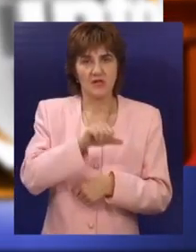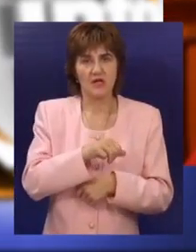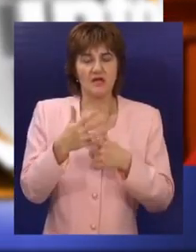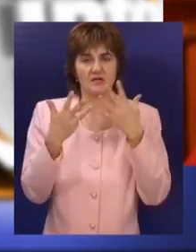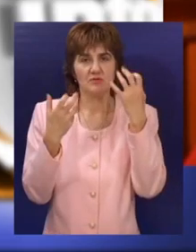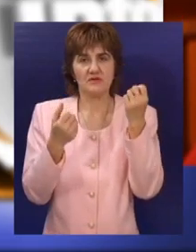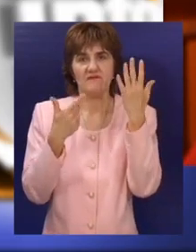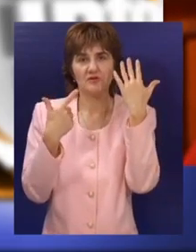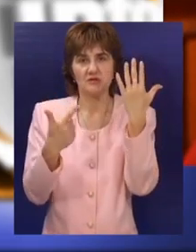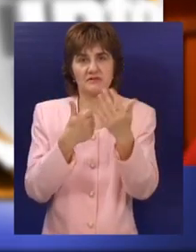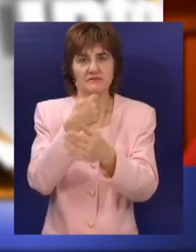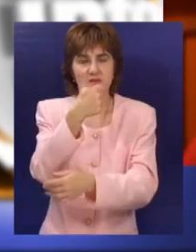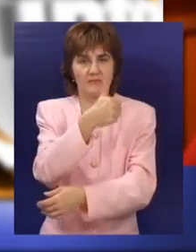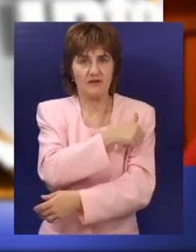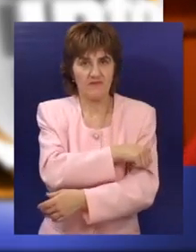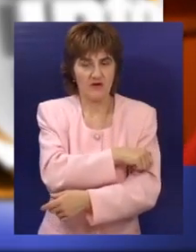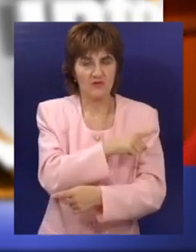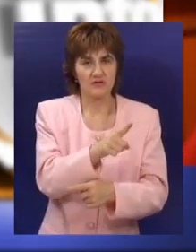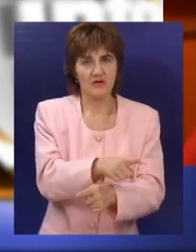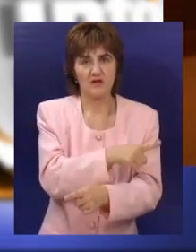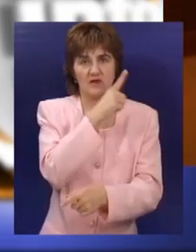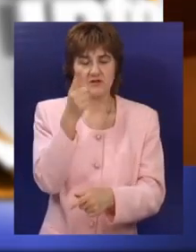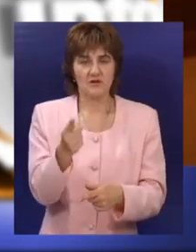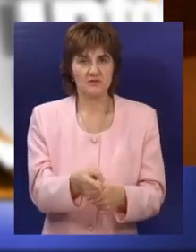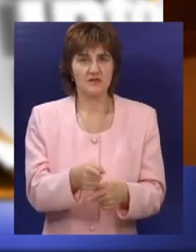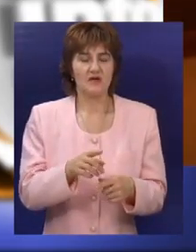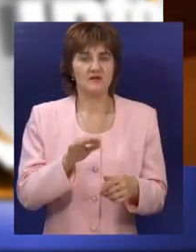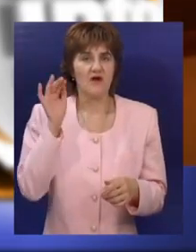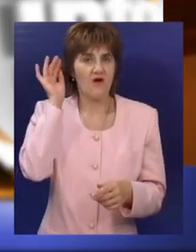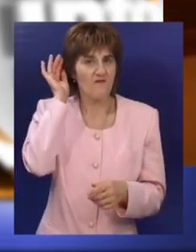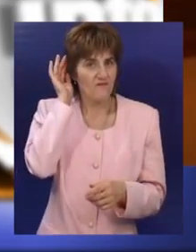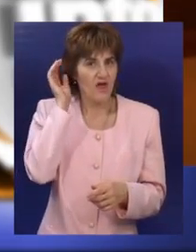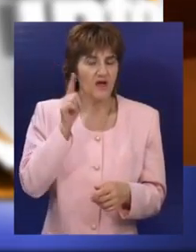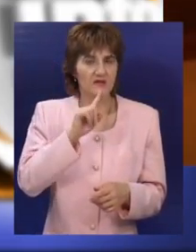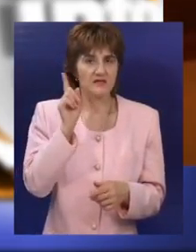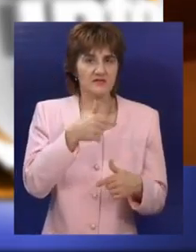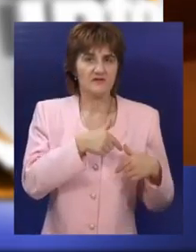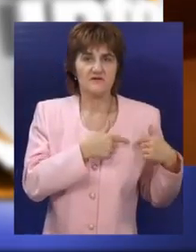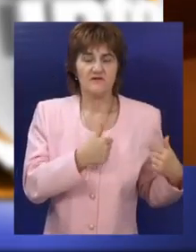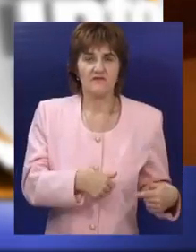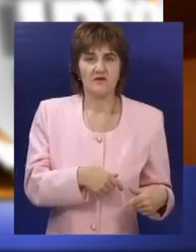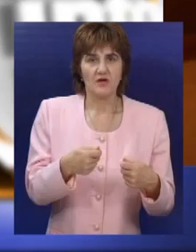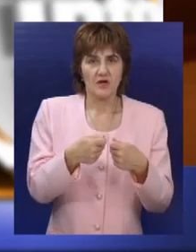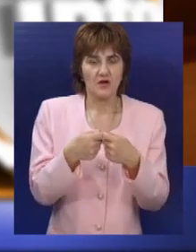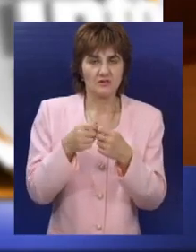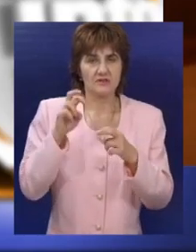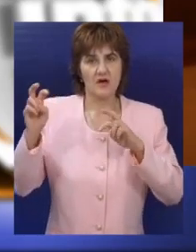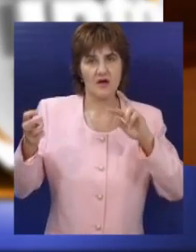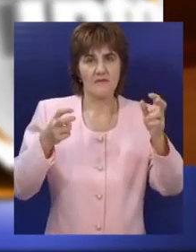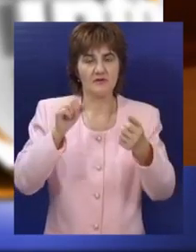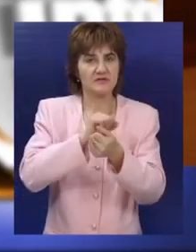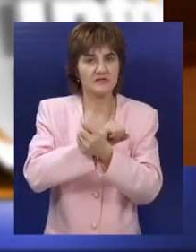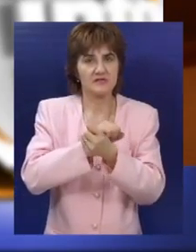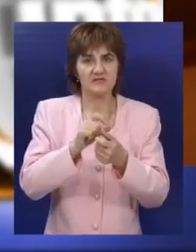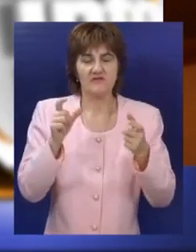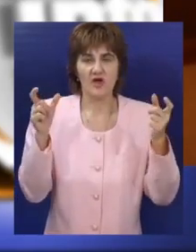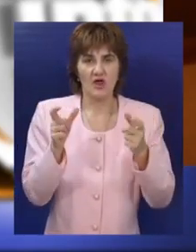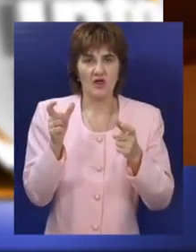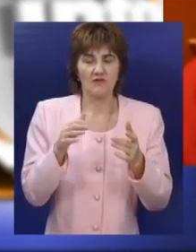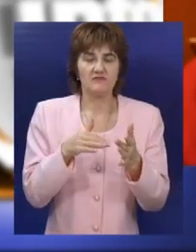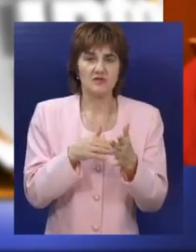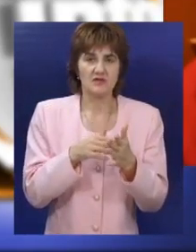1981. godine u Bogoti, a na taj dan Ujedinjene nacije, vlade i humanitarne organizacije širom sveta pozivaju sve